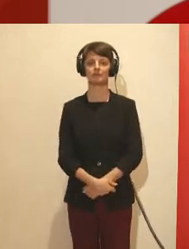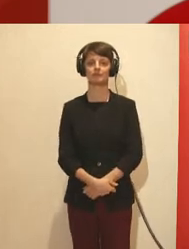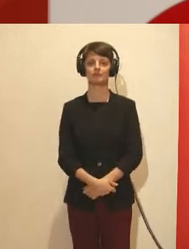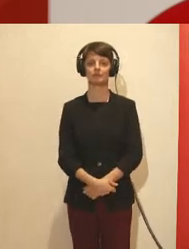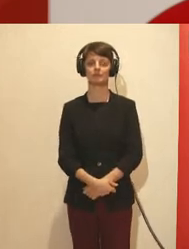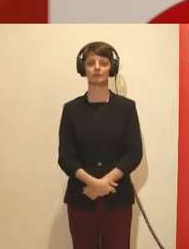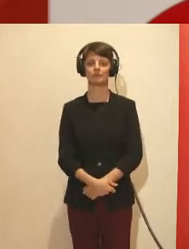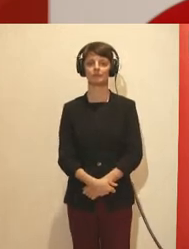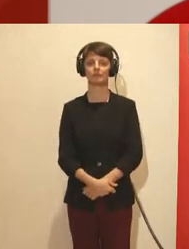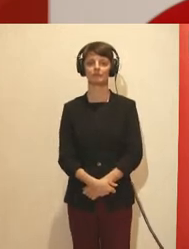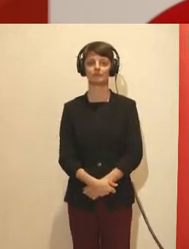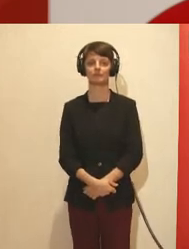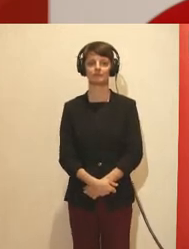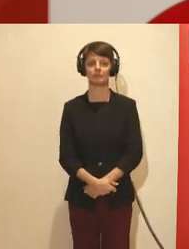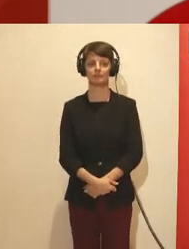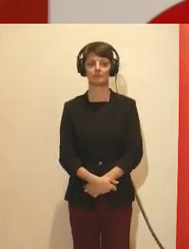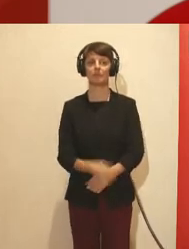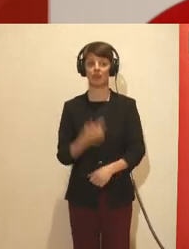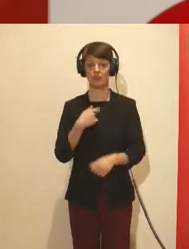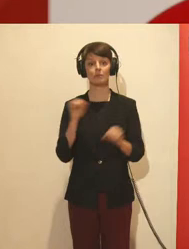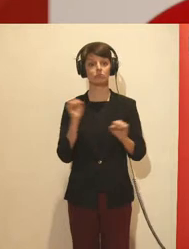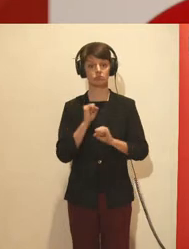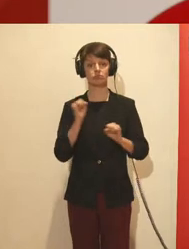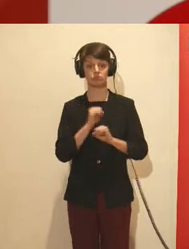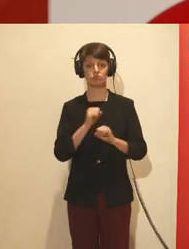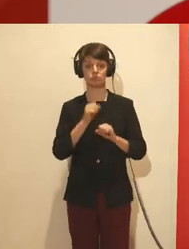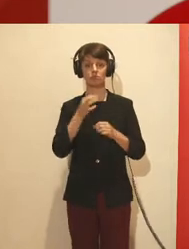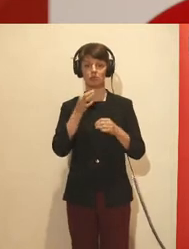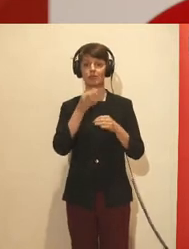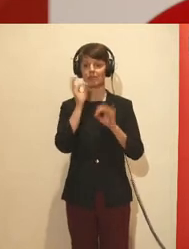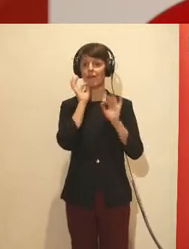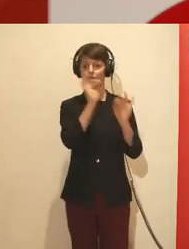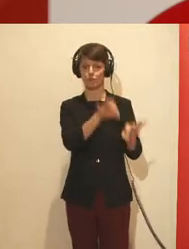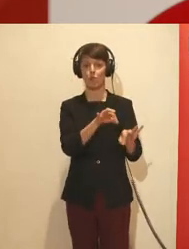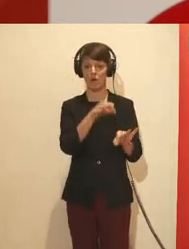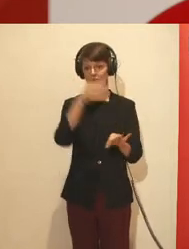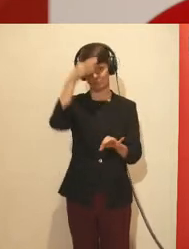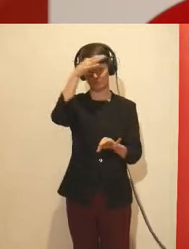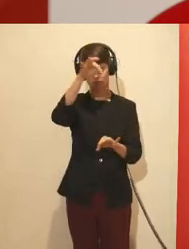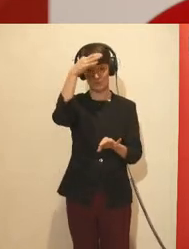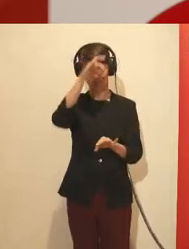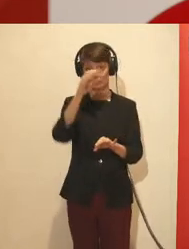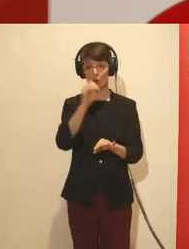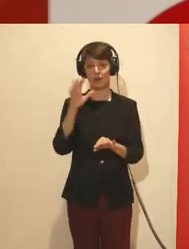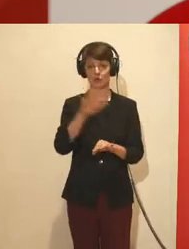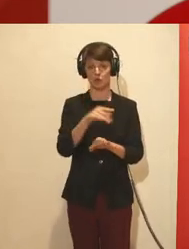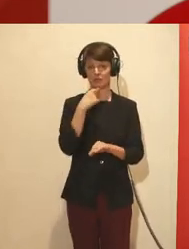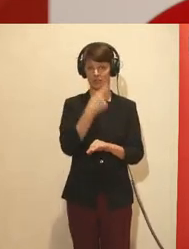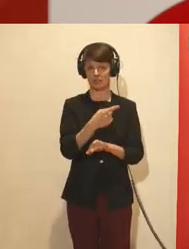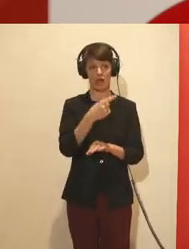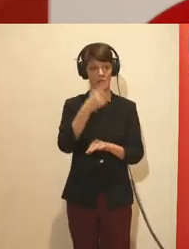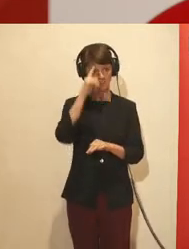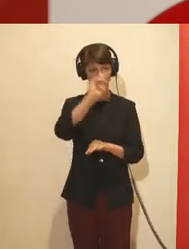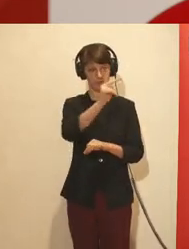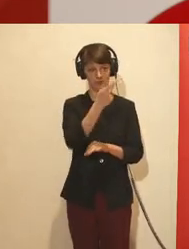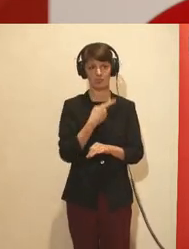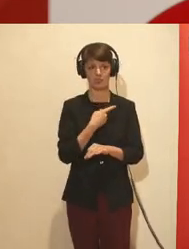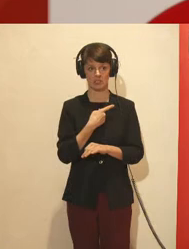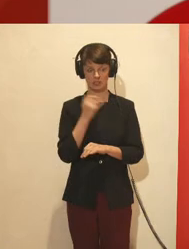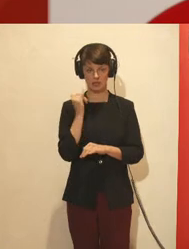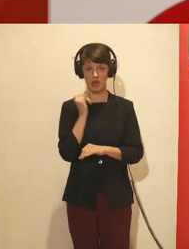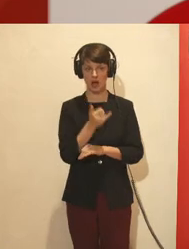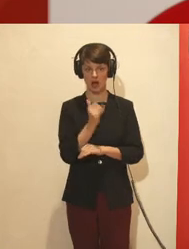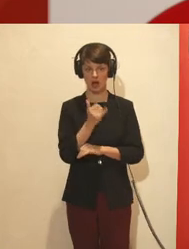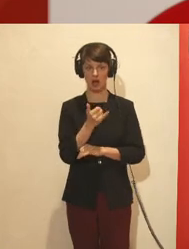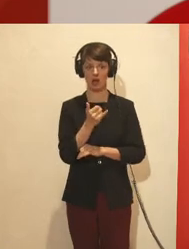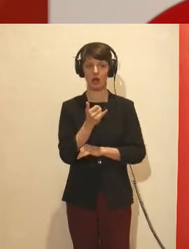ich stimme singt mit ihnen was glaubst du schon gesagt hat über ein und nicht würde auch